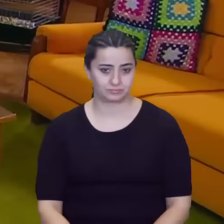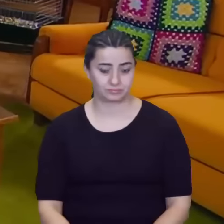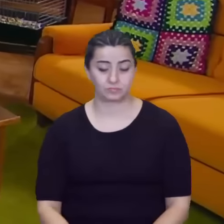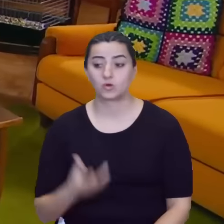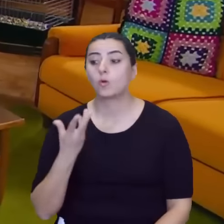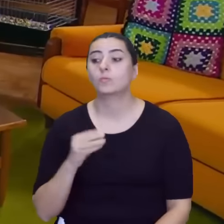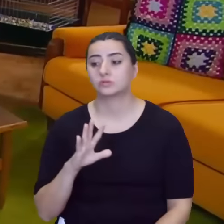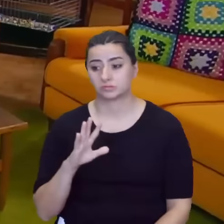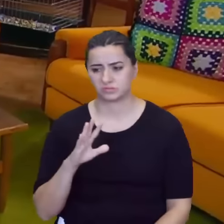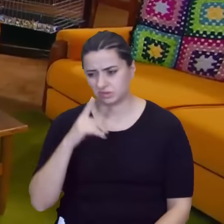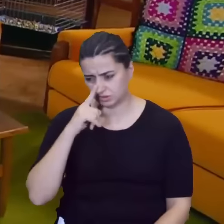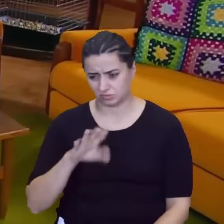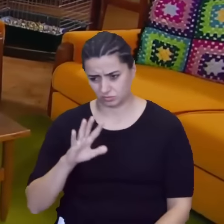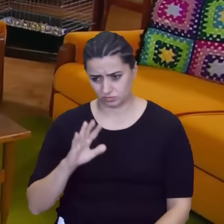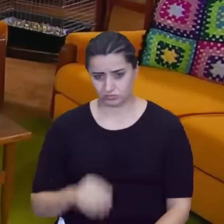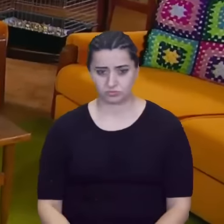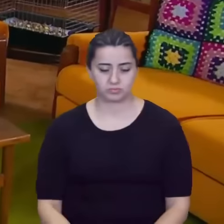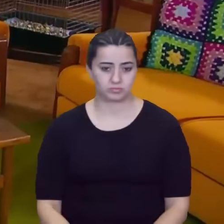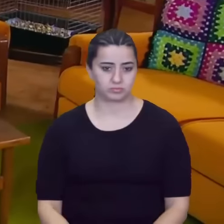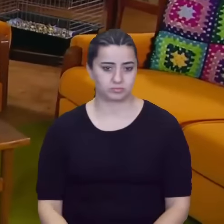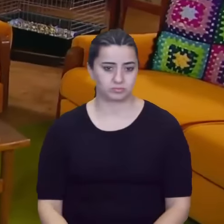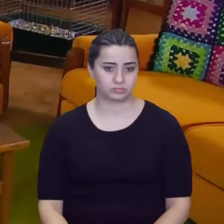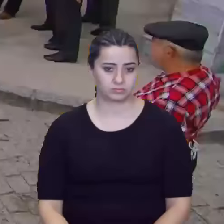Olamaz mı? O kadar mı şey yani?